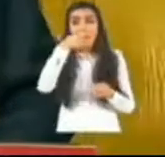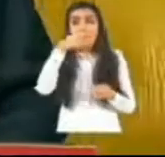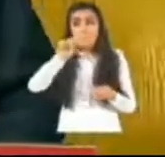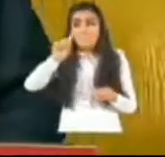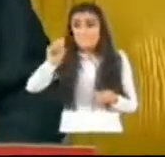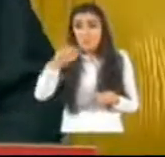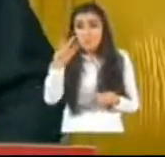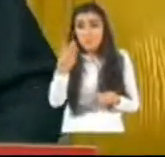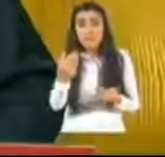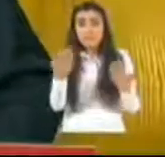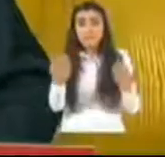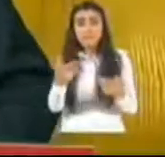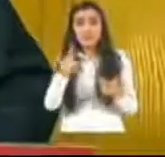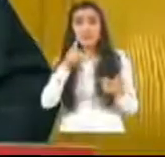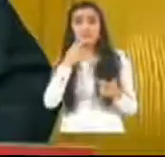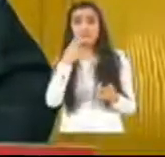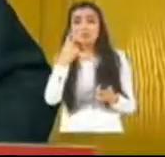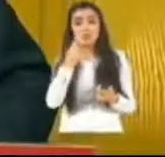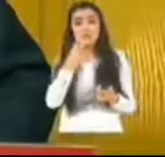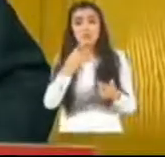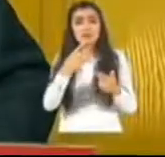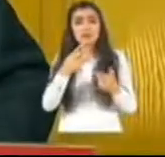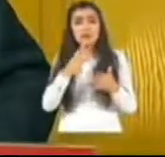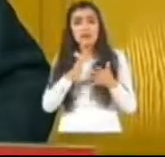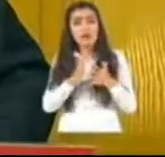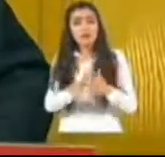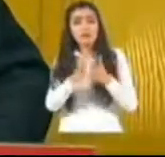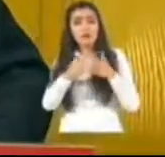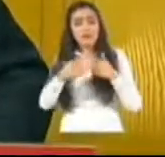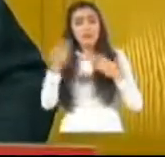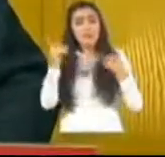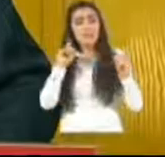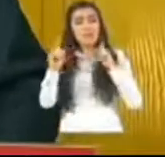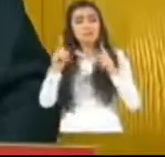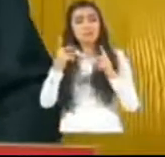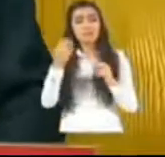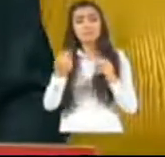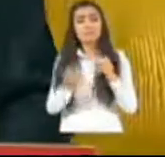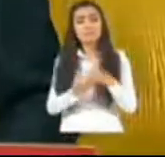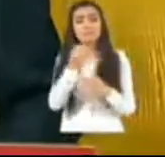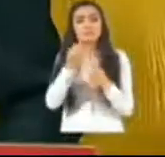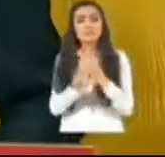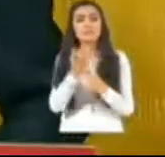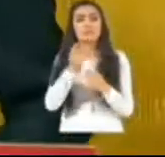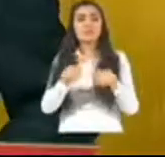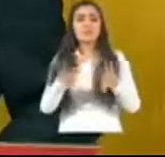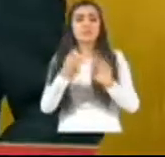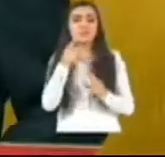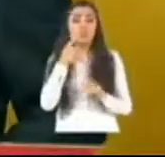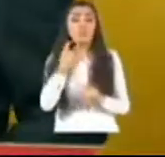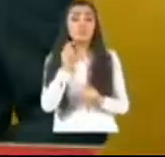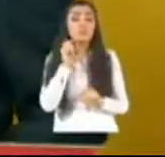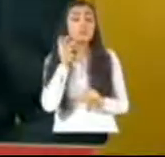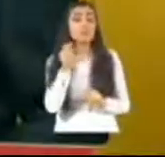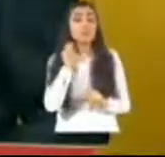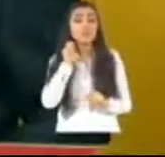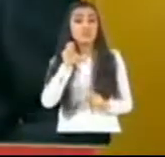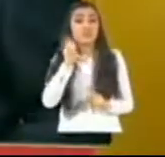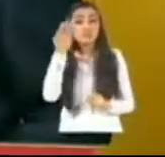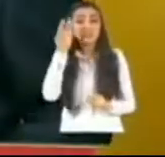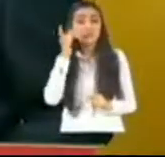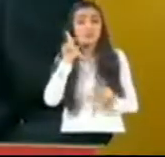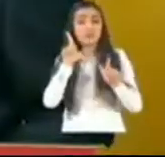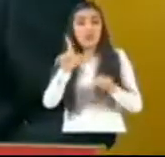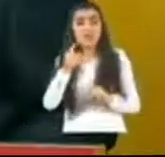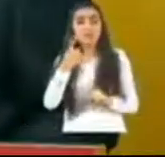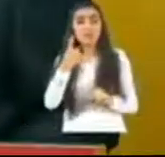olmasına rağmen 2 yıldır süren yargısal süreç henüz sonuçlanmış değildir. Bu çok ciddi bir handikap